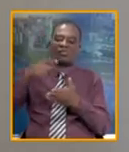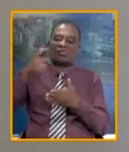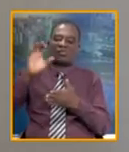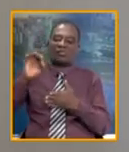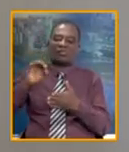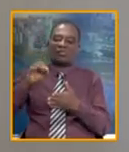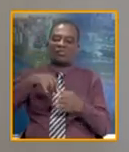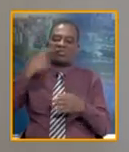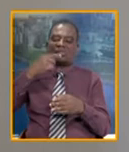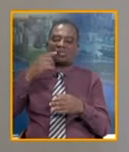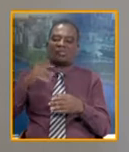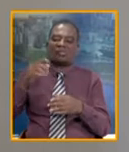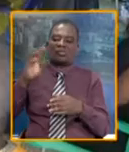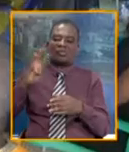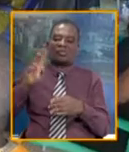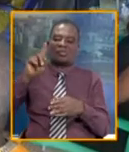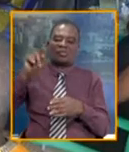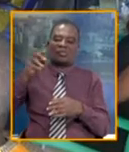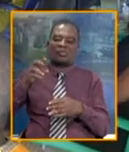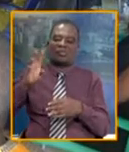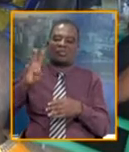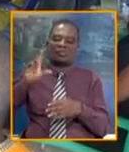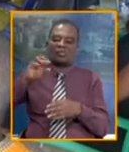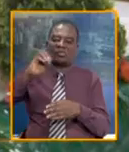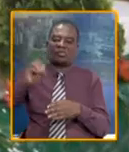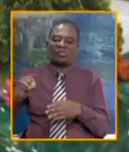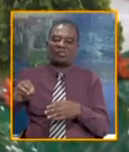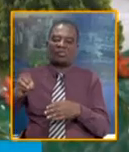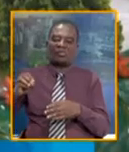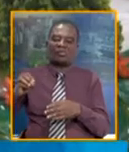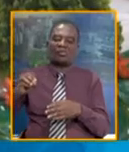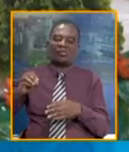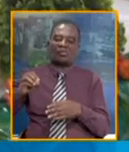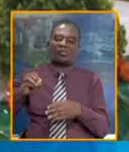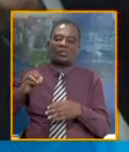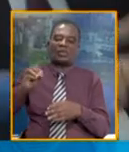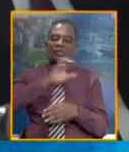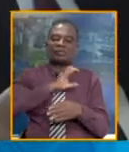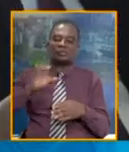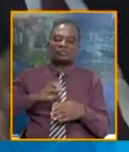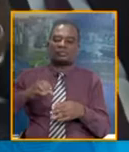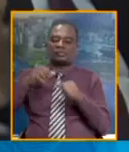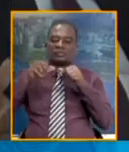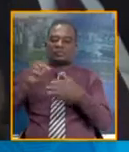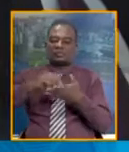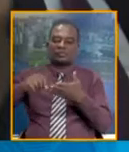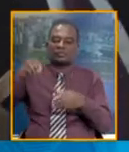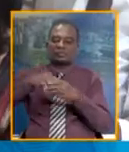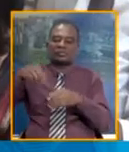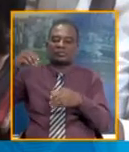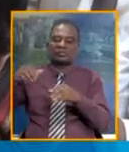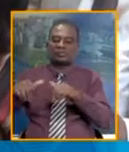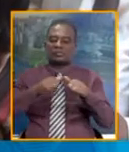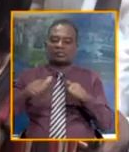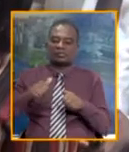de 42,37%. En perspective, le Conseil entend s'inscrire dans une action environnementale avec